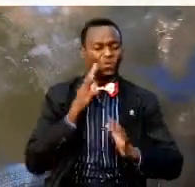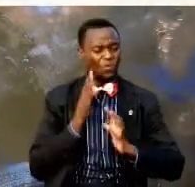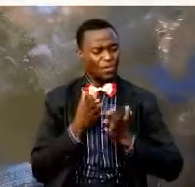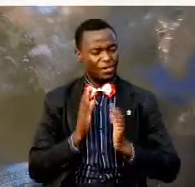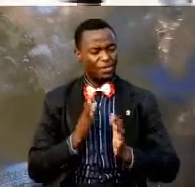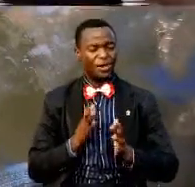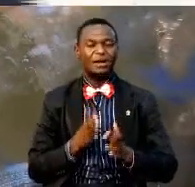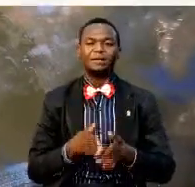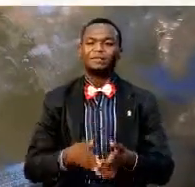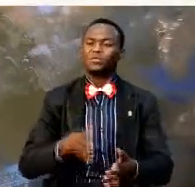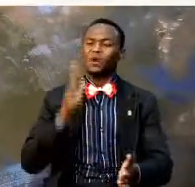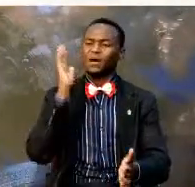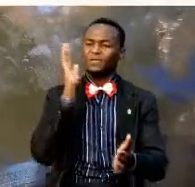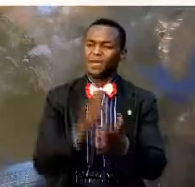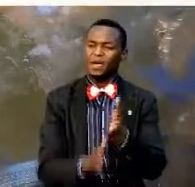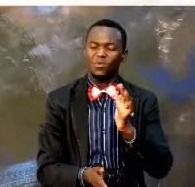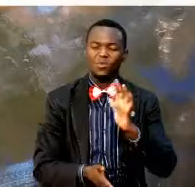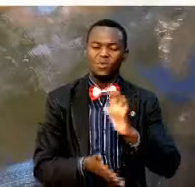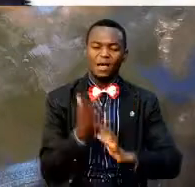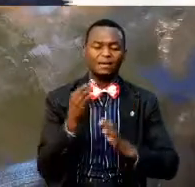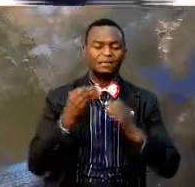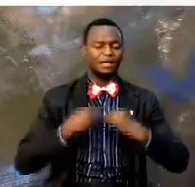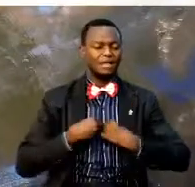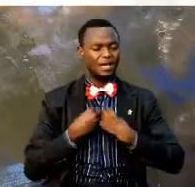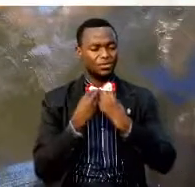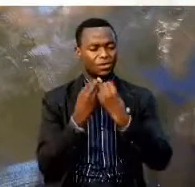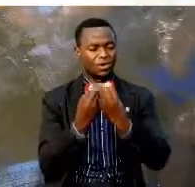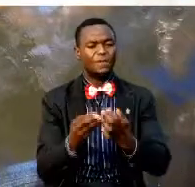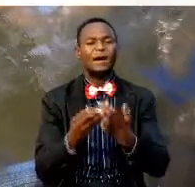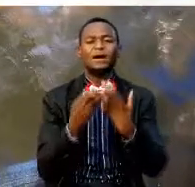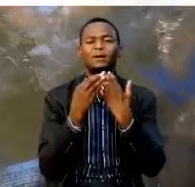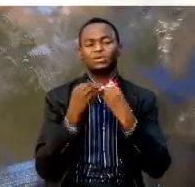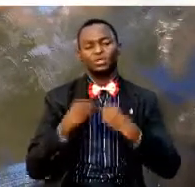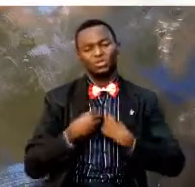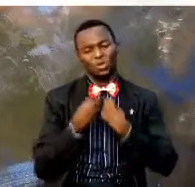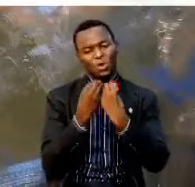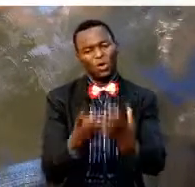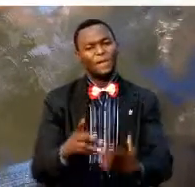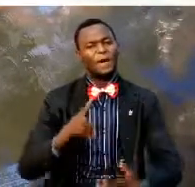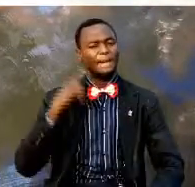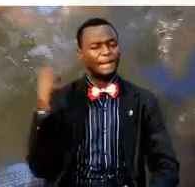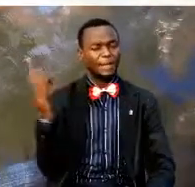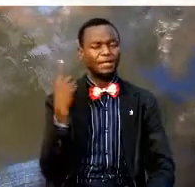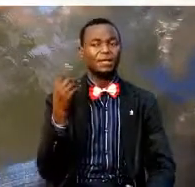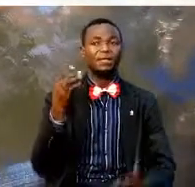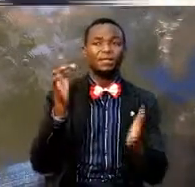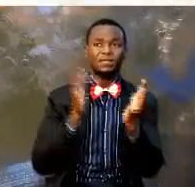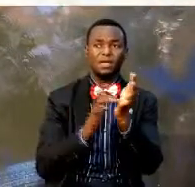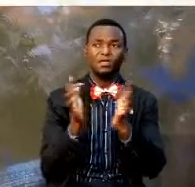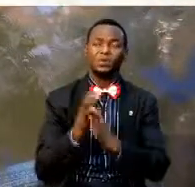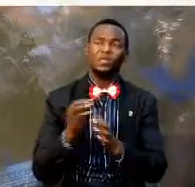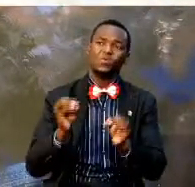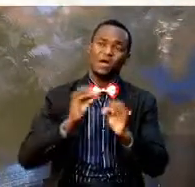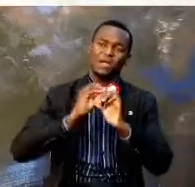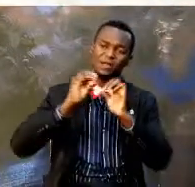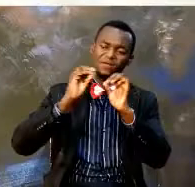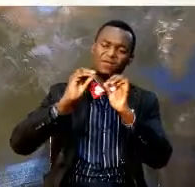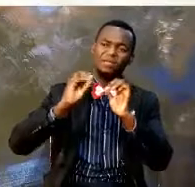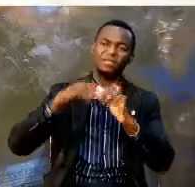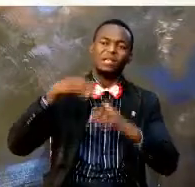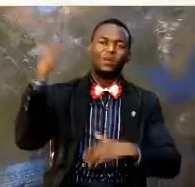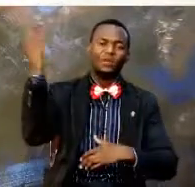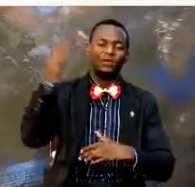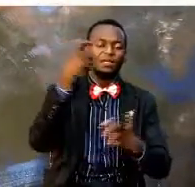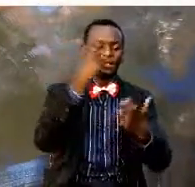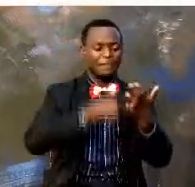wa ajabu unaanza na toba. Toba pekee. Yesu alipokuwa anafundisha, Yesu alipokuwa anahubiri katika